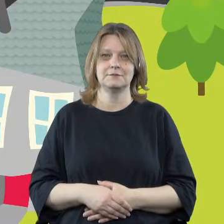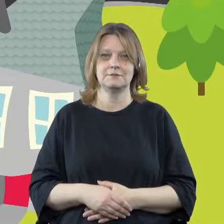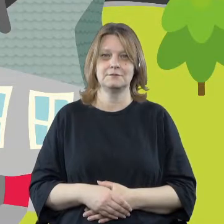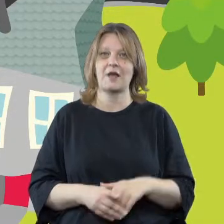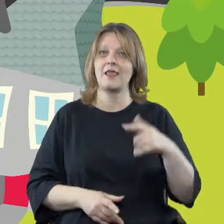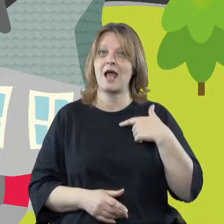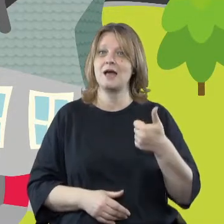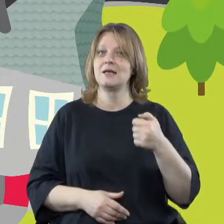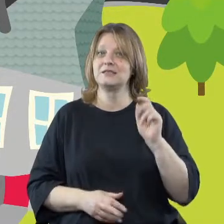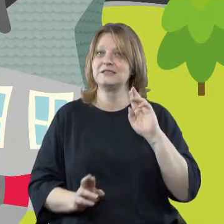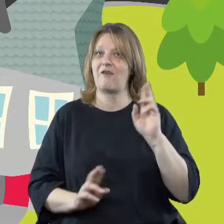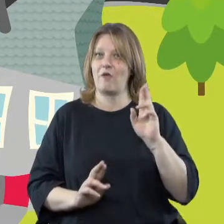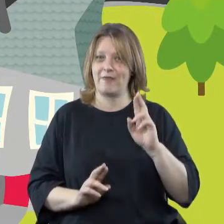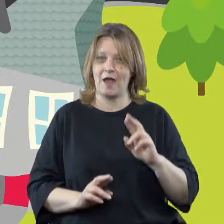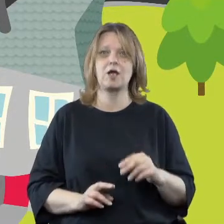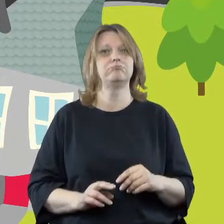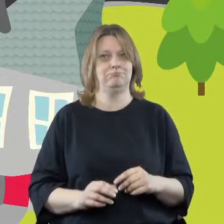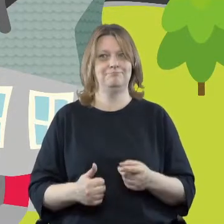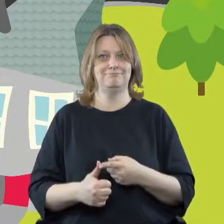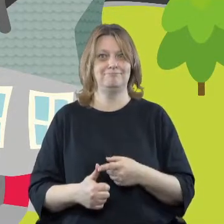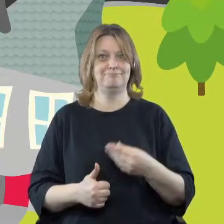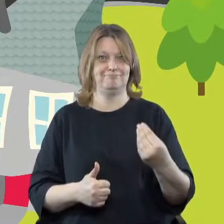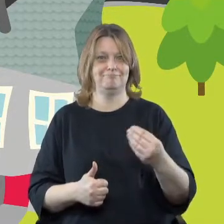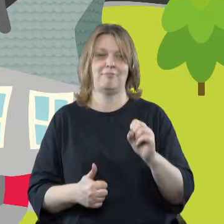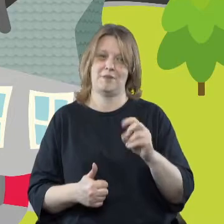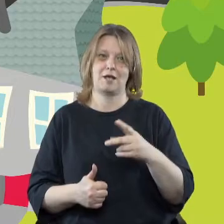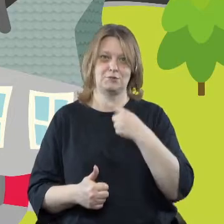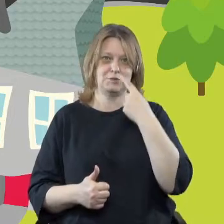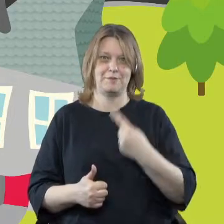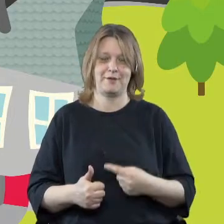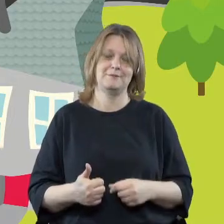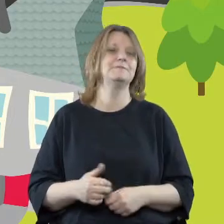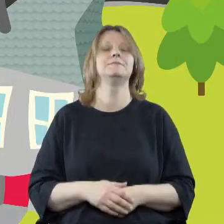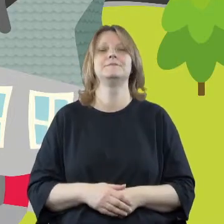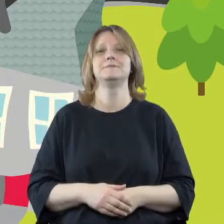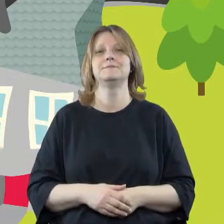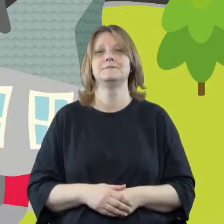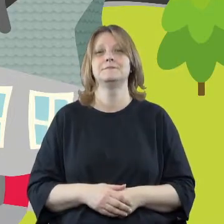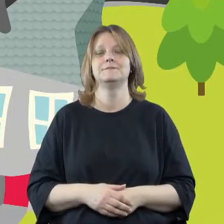Dzwonek. Dzwonek, pięknie. Mamy Brawo. Pierwszą rzecz. Super.